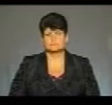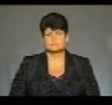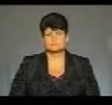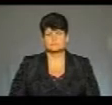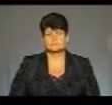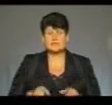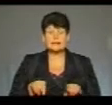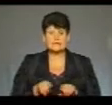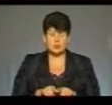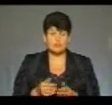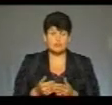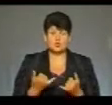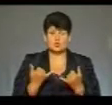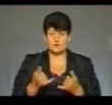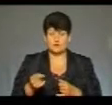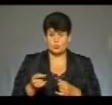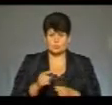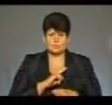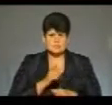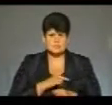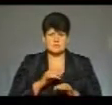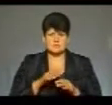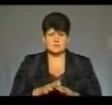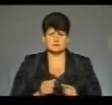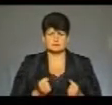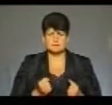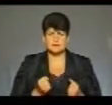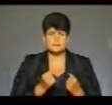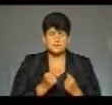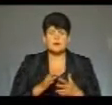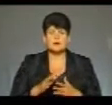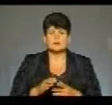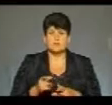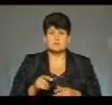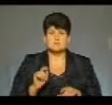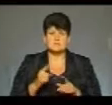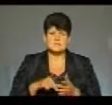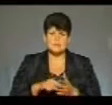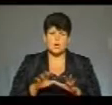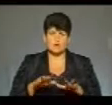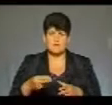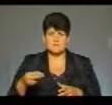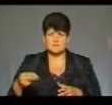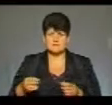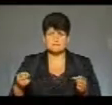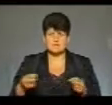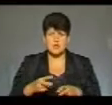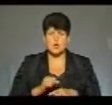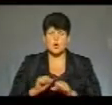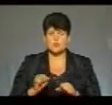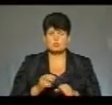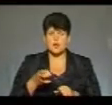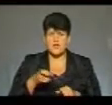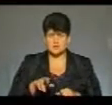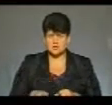І також від сьогодні в Тернополі посилені заходи безпеки. Міський голова підписав відповідне розпорядження. Про це нам повідомила керівниця прес-служби